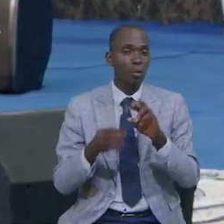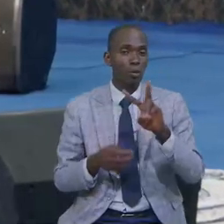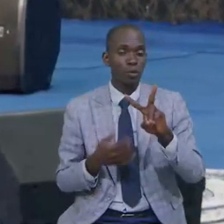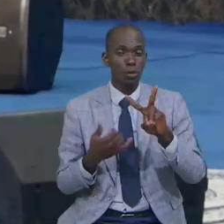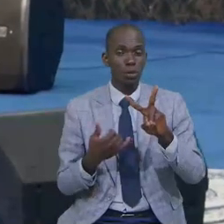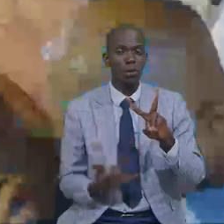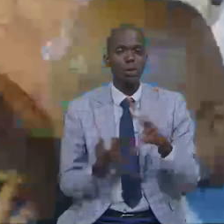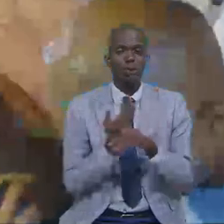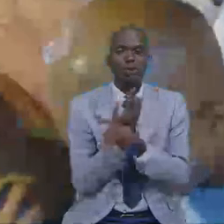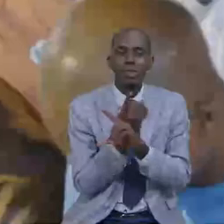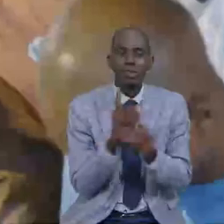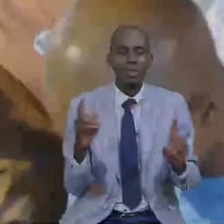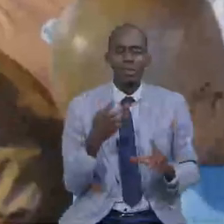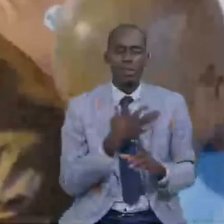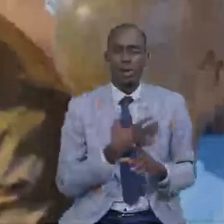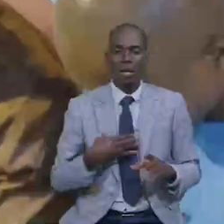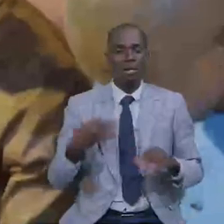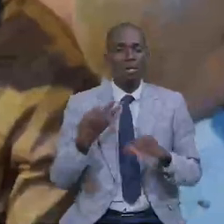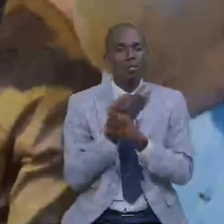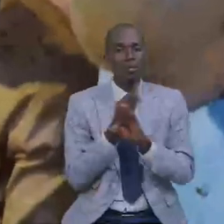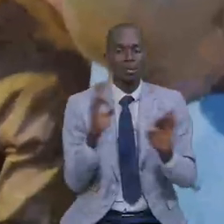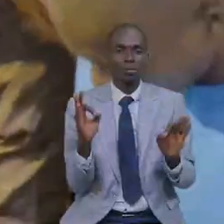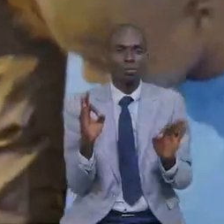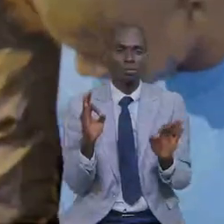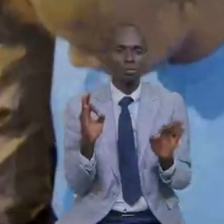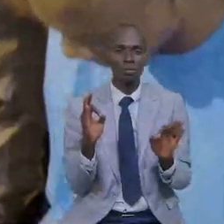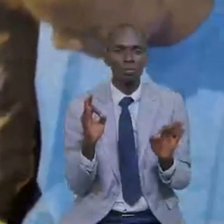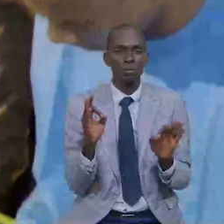point la délivrance et l'affranchissement